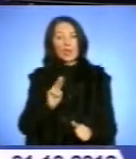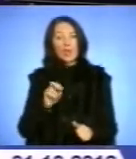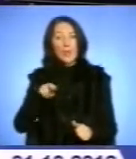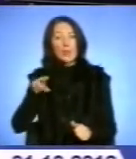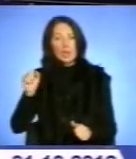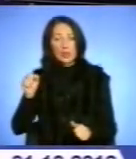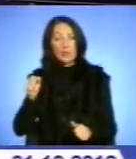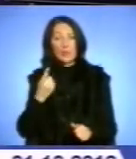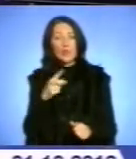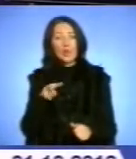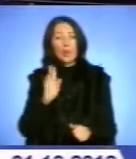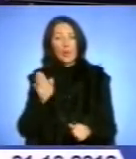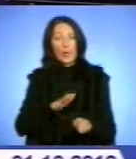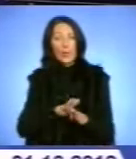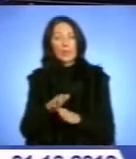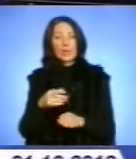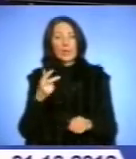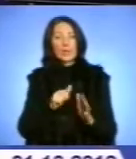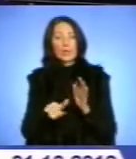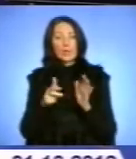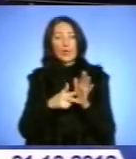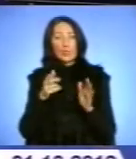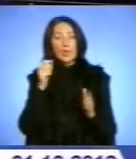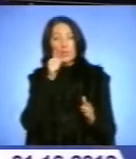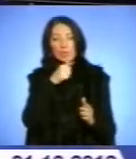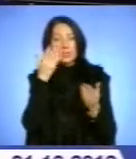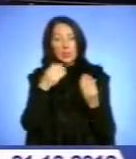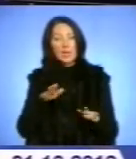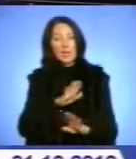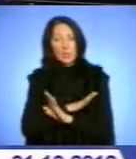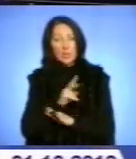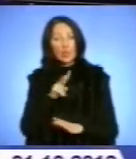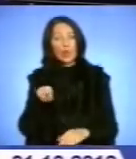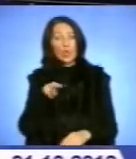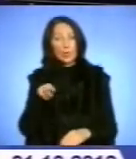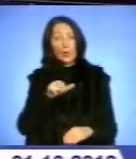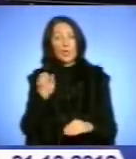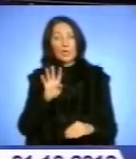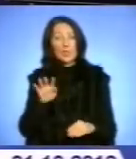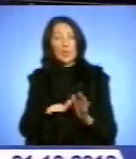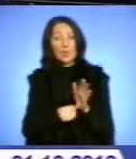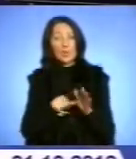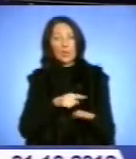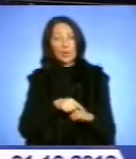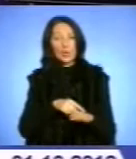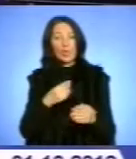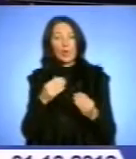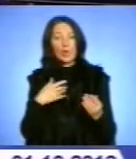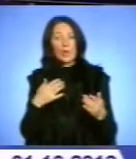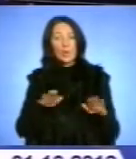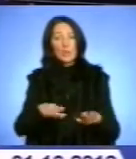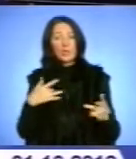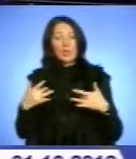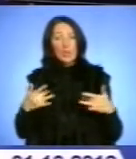68-ма річниця з дня смерті владики, а 2 листопада о 16-й годині в приміщенні обласного академічного драматичного